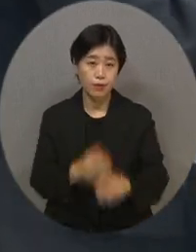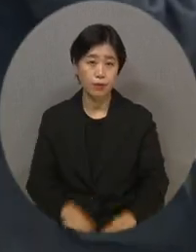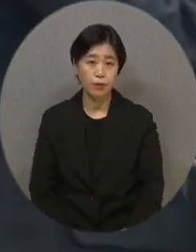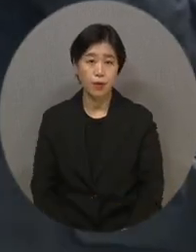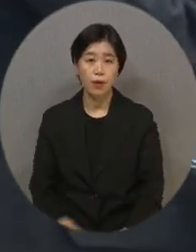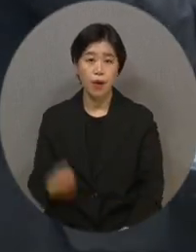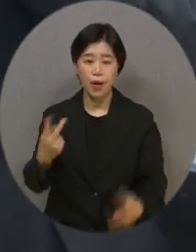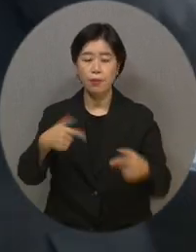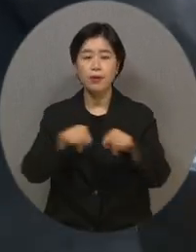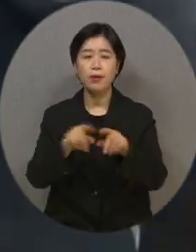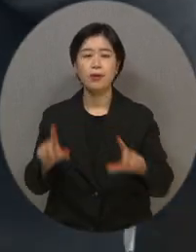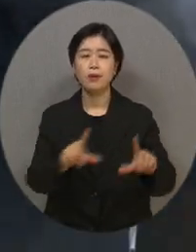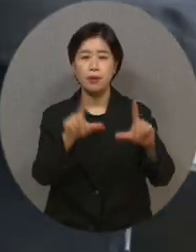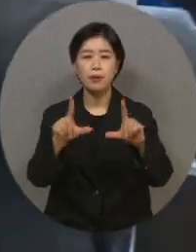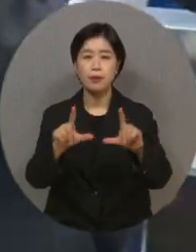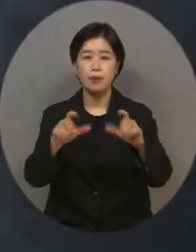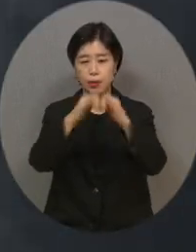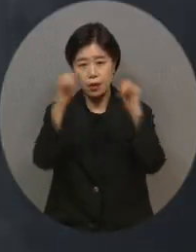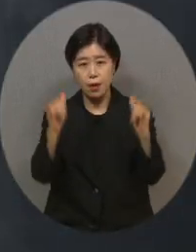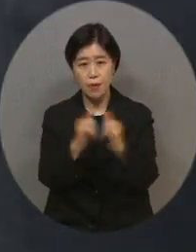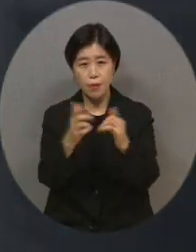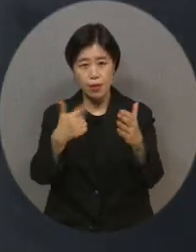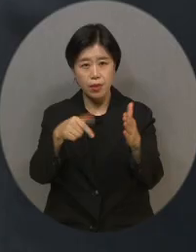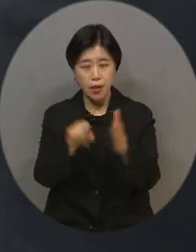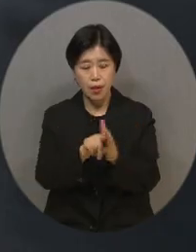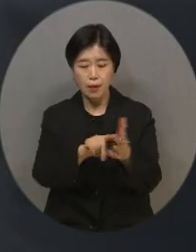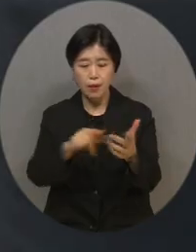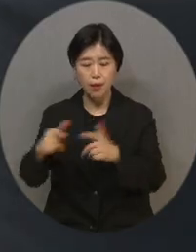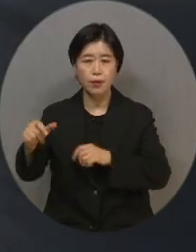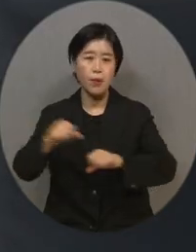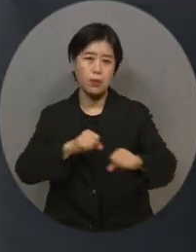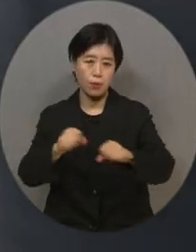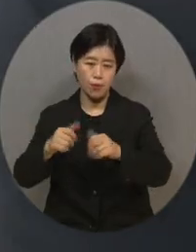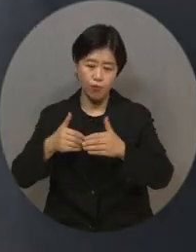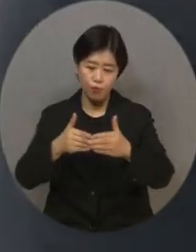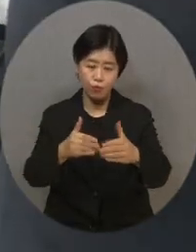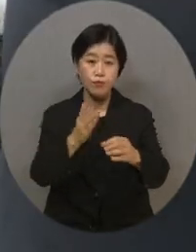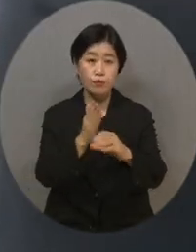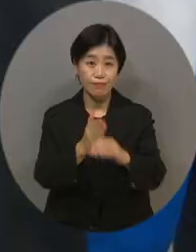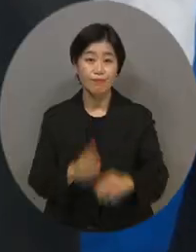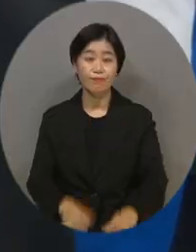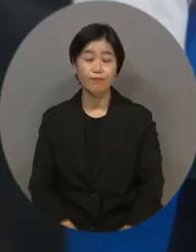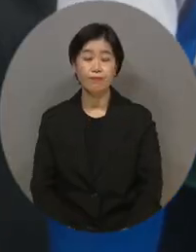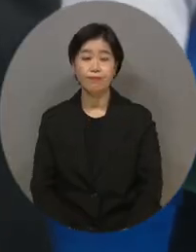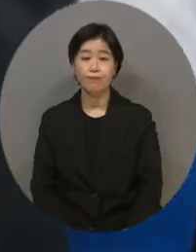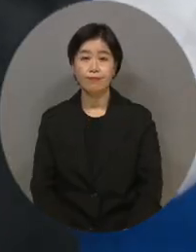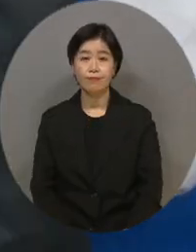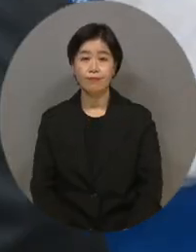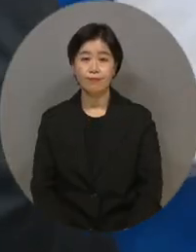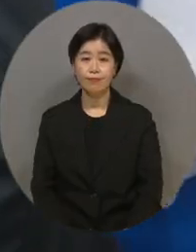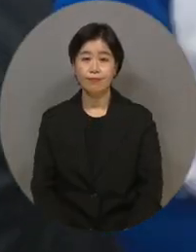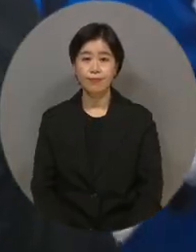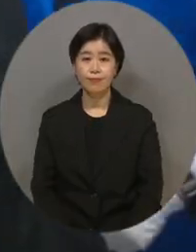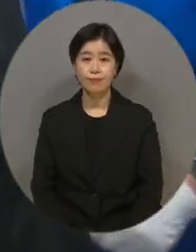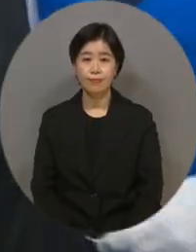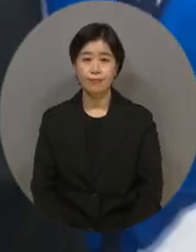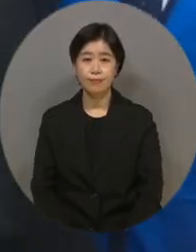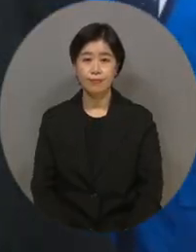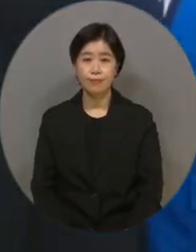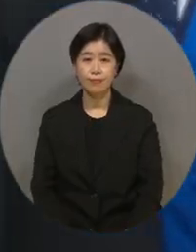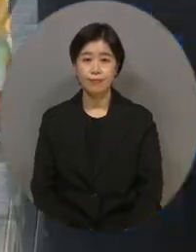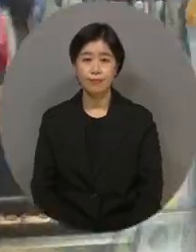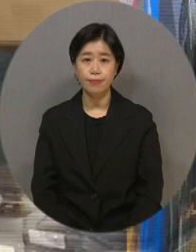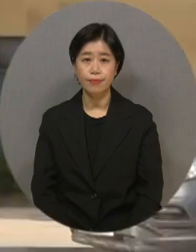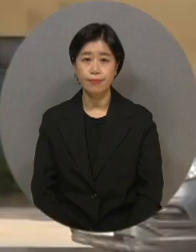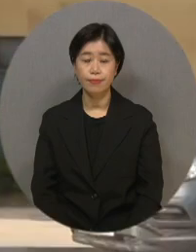함께 사는 세상을 만들기 위한 활동을 꾸준히 이어가고 있습니다. 복지TV 뉴스 이윤희입니다.